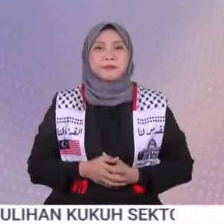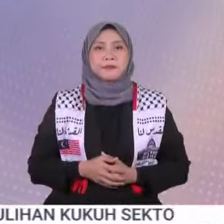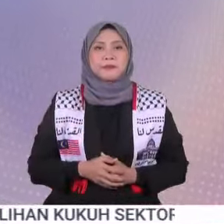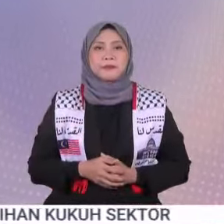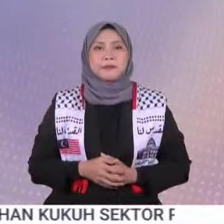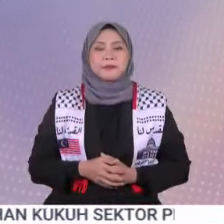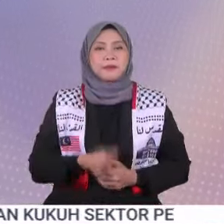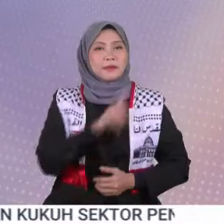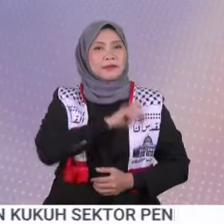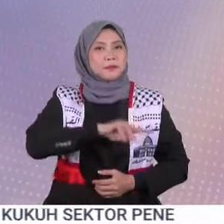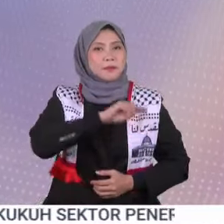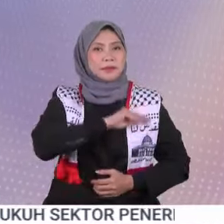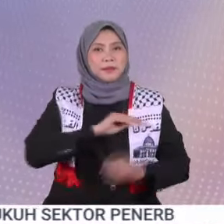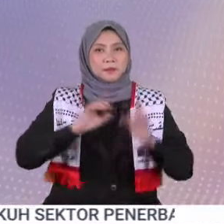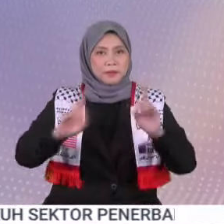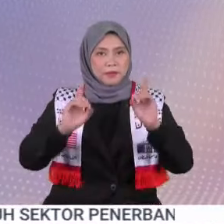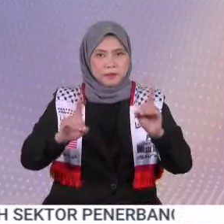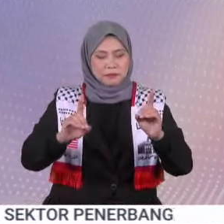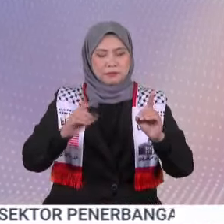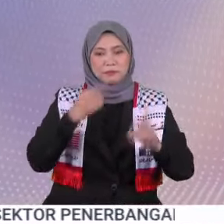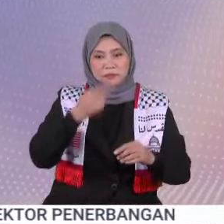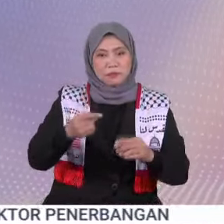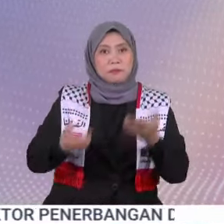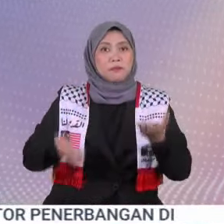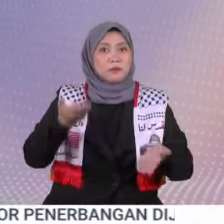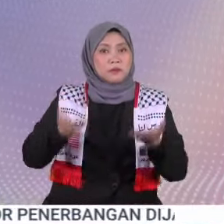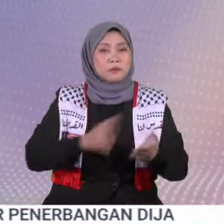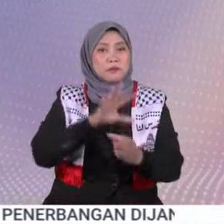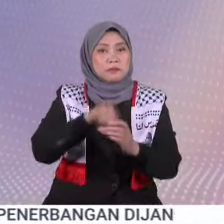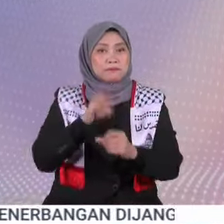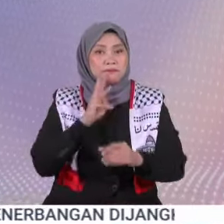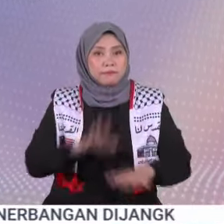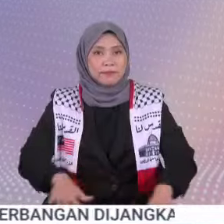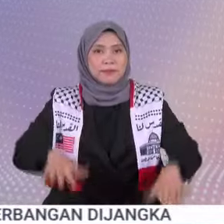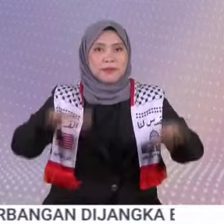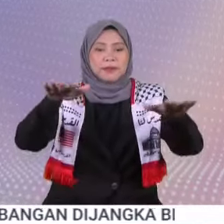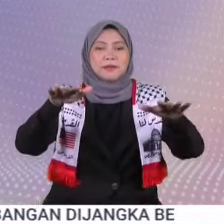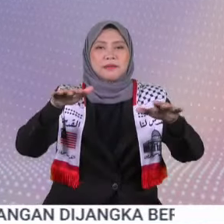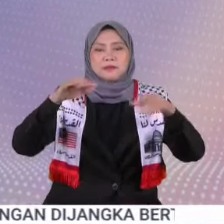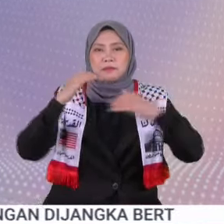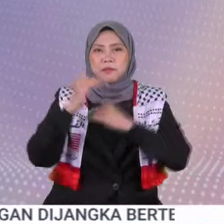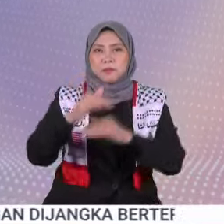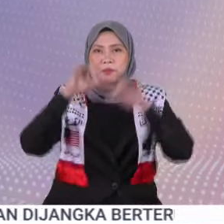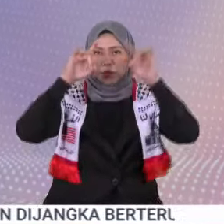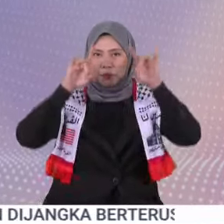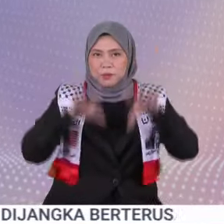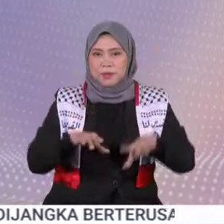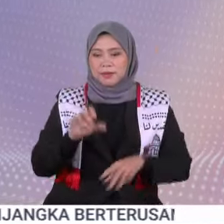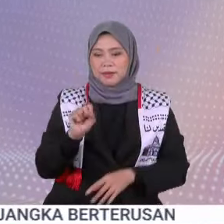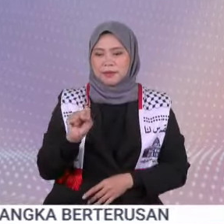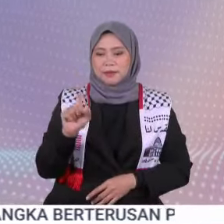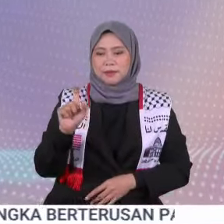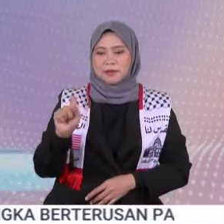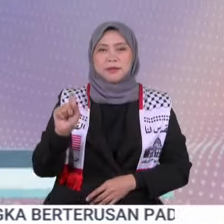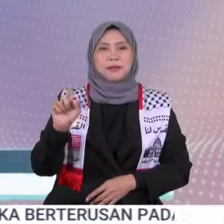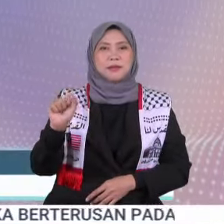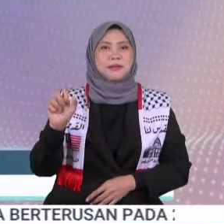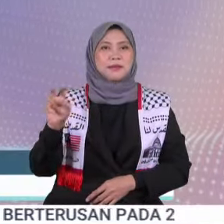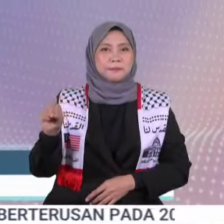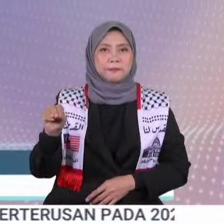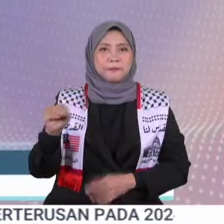Kementerian Pendidikan sedia hadapi sebarang kemungkinan bencana termasuk banjir Sepanjang tempoh peperiksaan sijil tinggi agama Malaysia